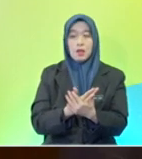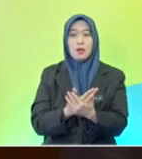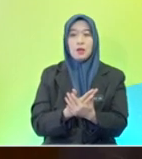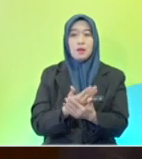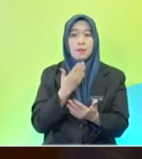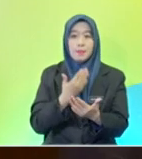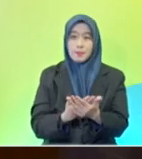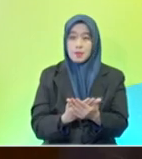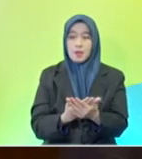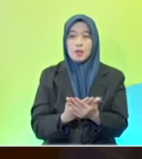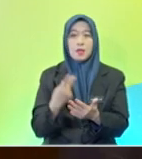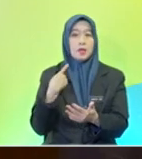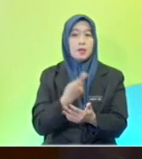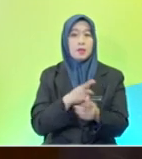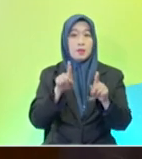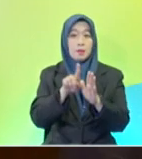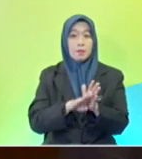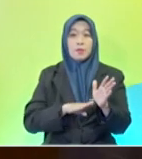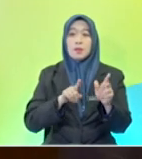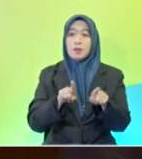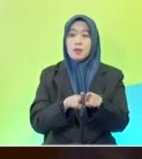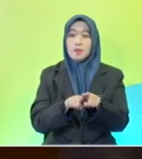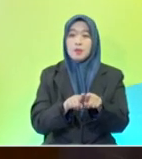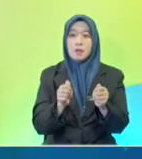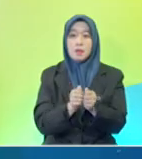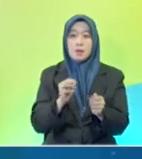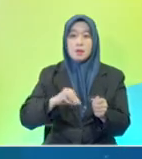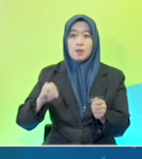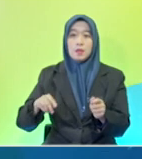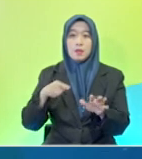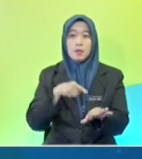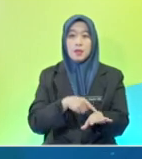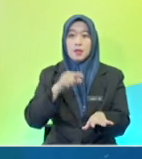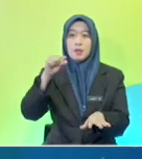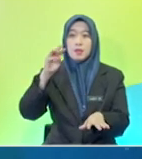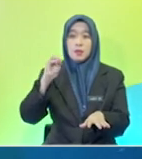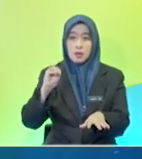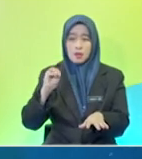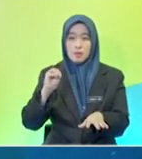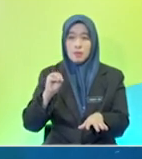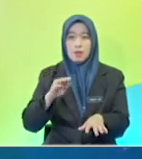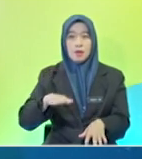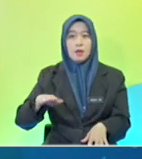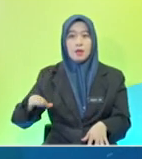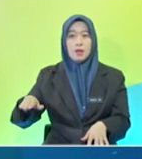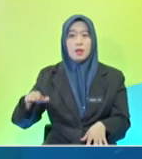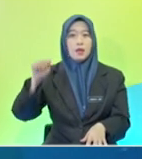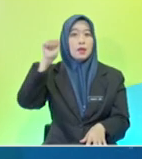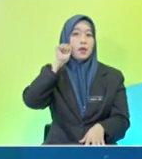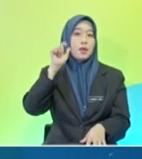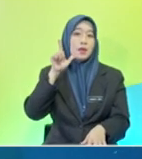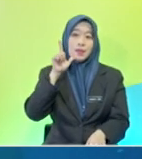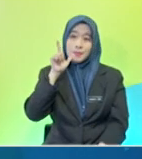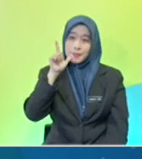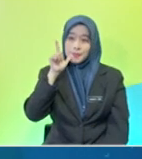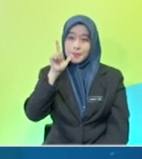kita akan bersama 4 orang murid-murid di Google Meet, iaitu Ustazah perkenalkan yang pertama, adik Alia. Hai Alia.